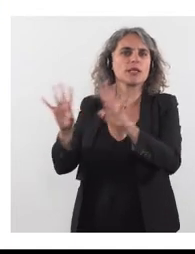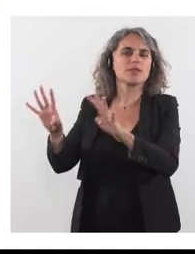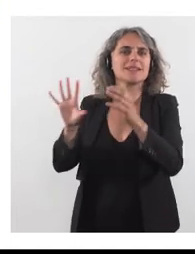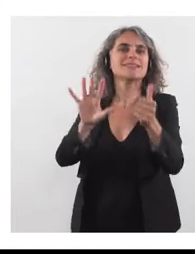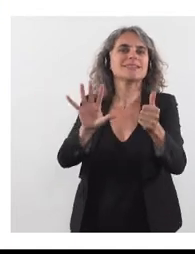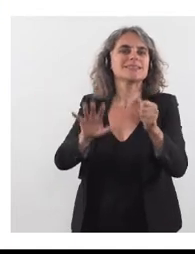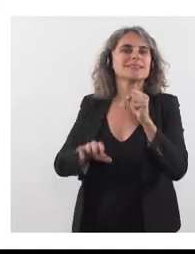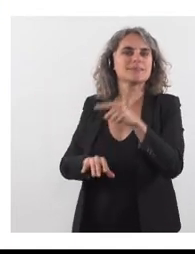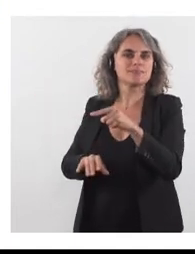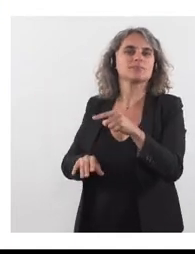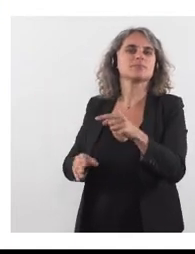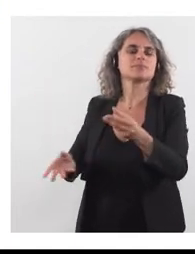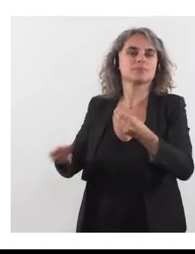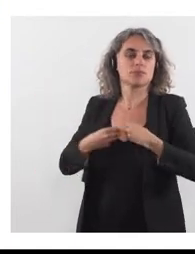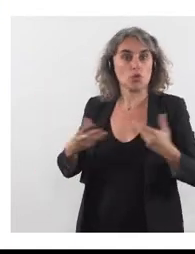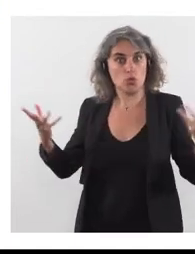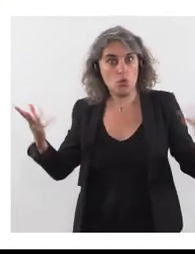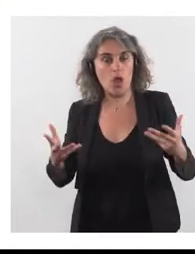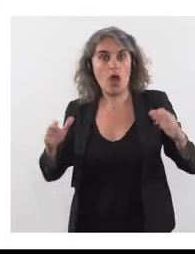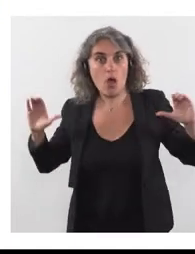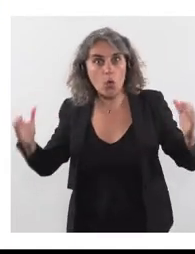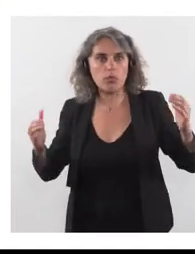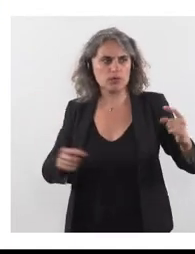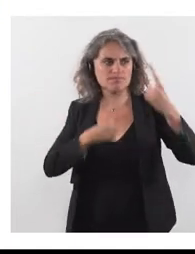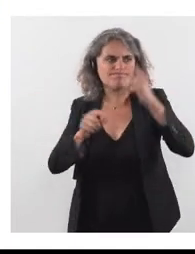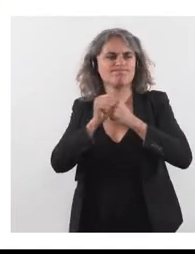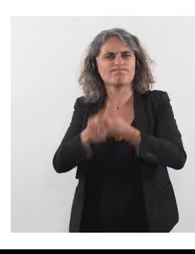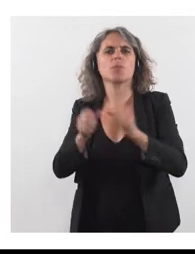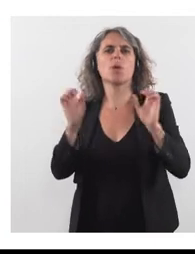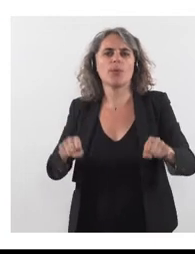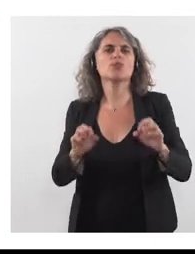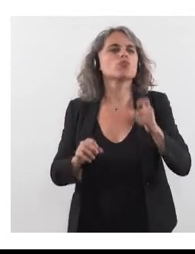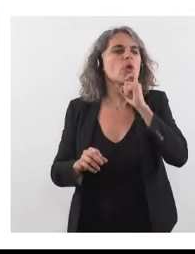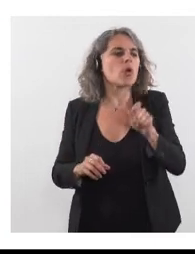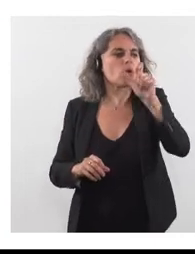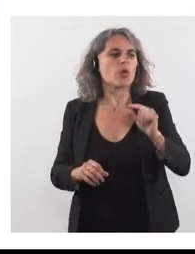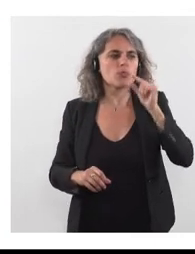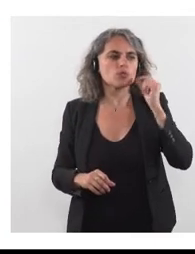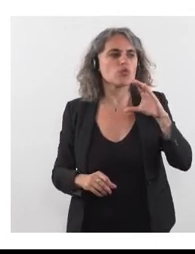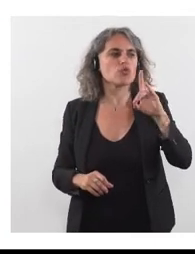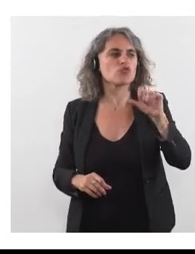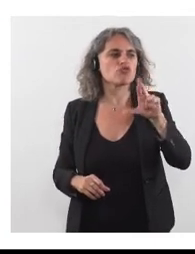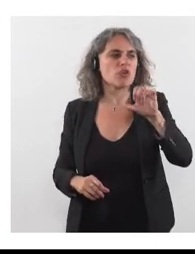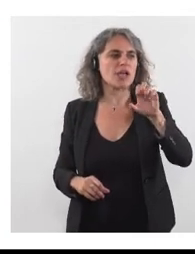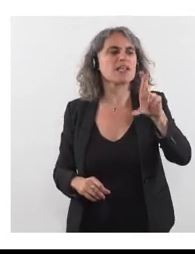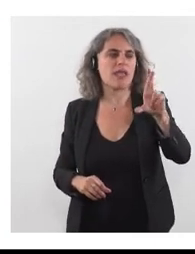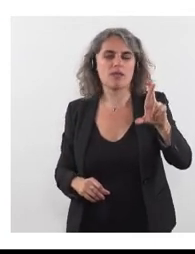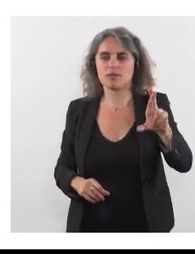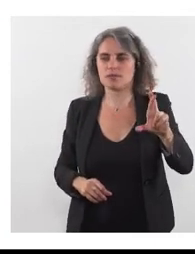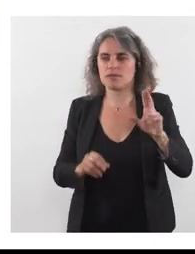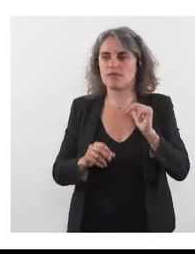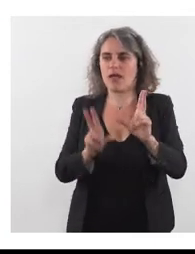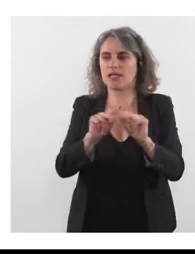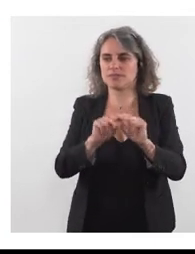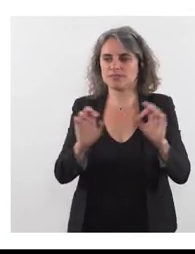1996, et qui lui permet des recours collectifs, et Patrick Charlier nous en parlera dans sa présentation. Donc